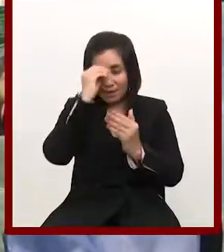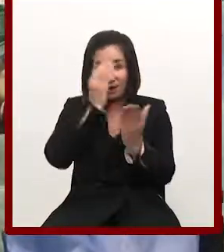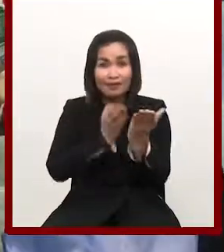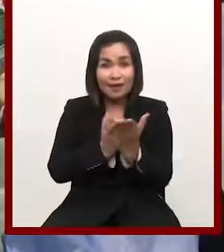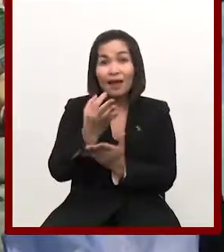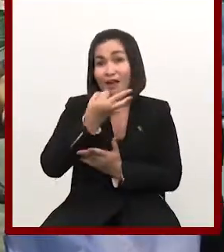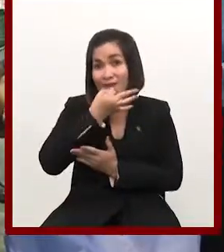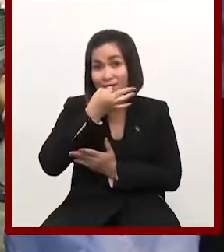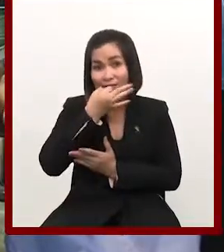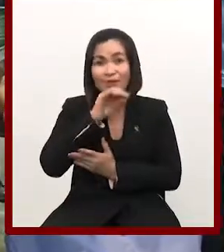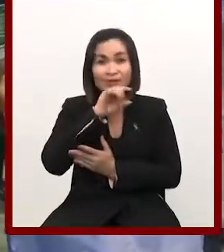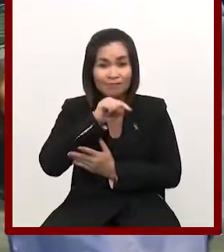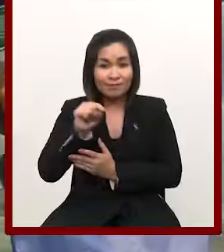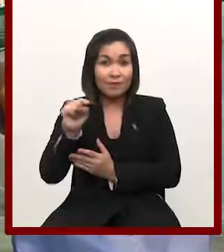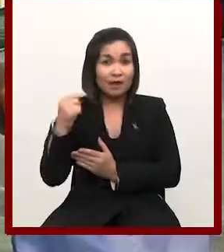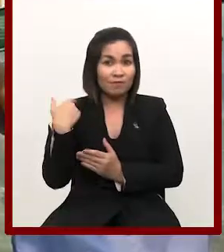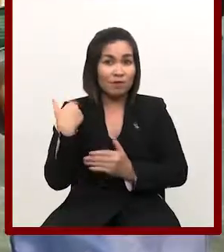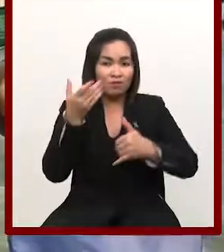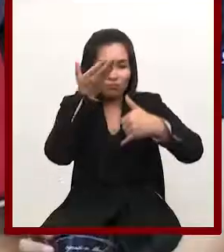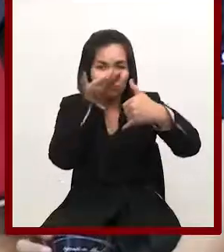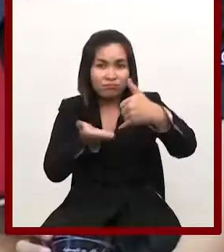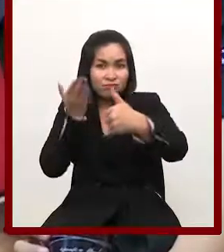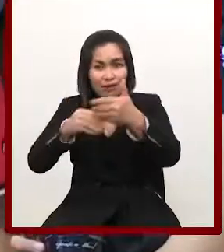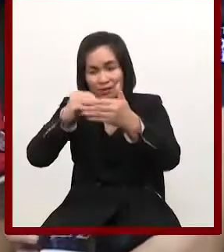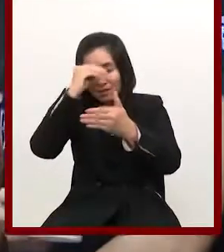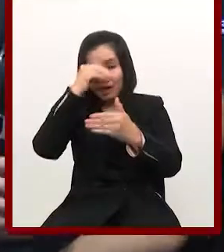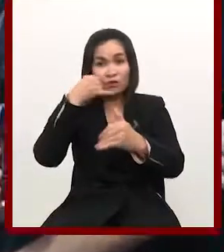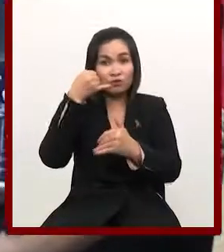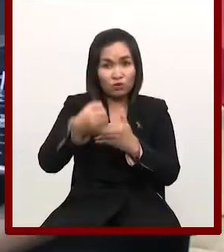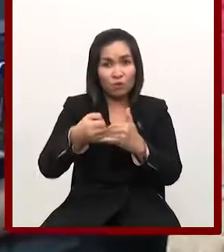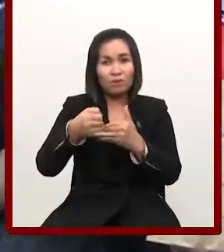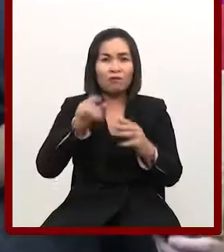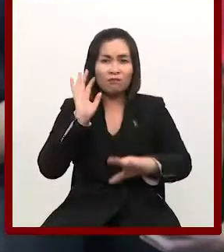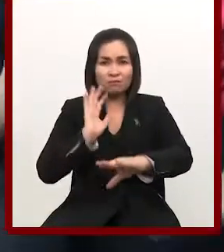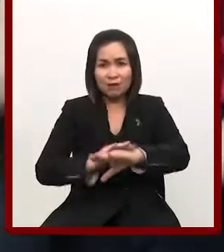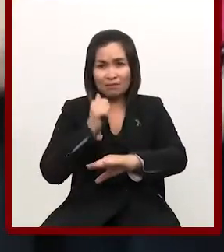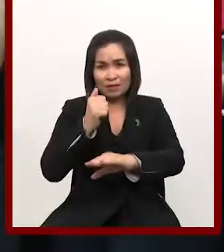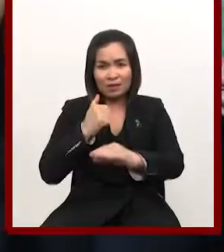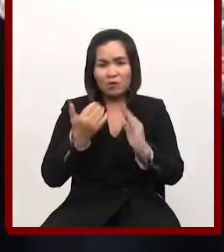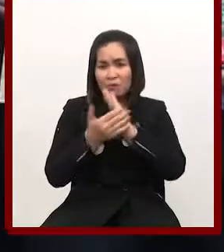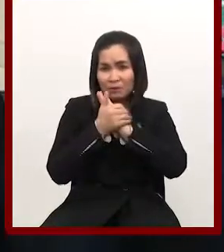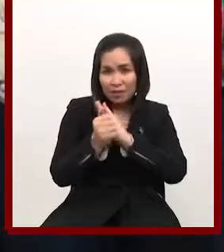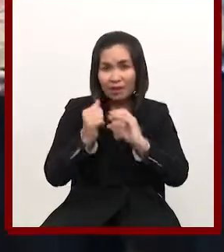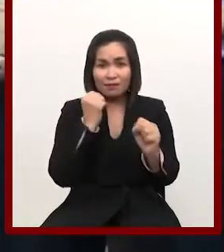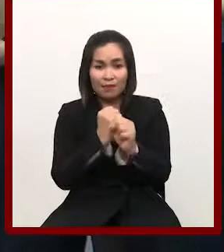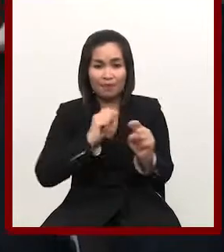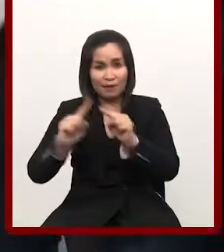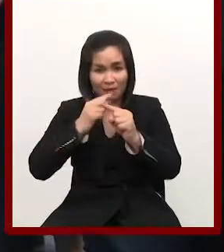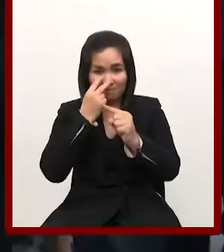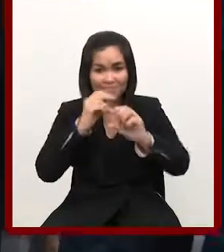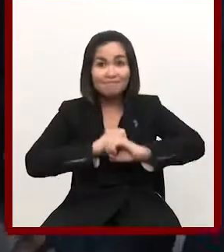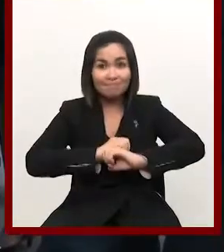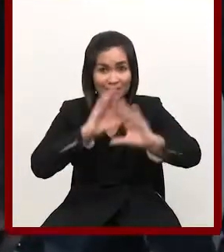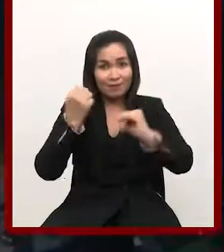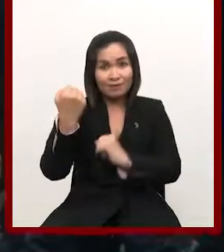านอาชีวะเป็นนักเรียนเป็นบุคลากรที่จบออกมาแล้วมีความสามารถมีทักษะที่ชัดเจ